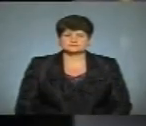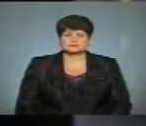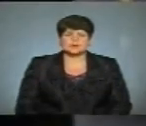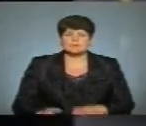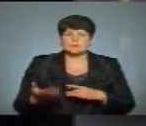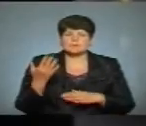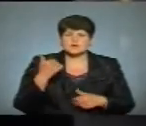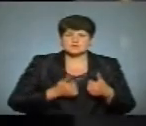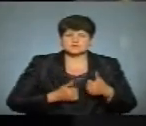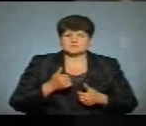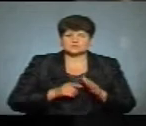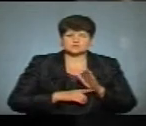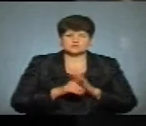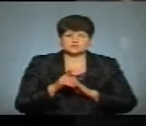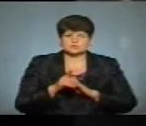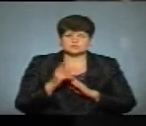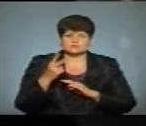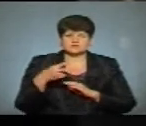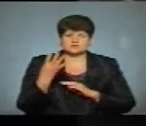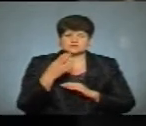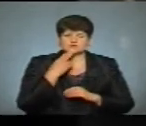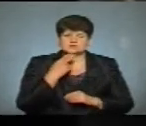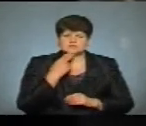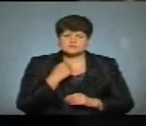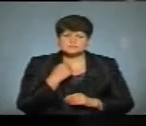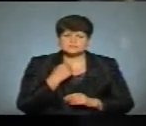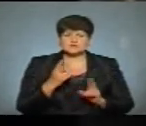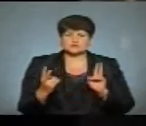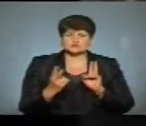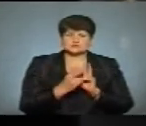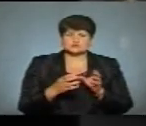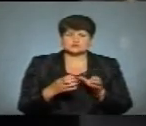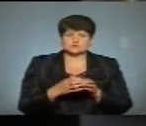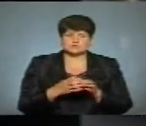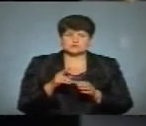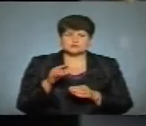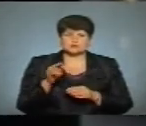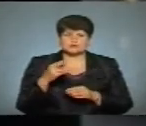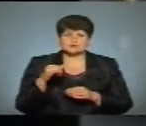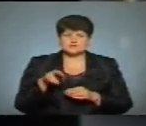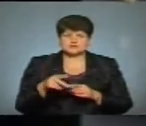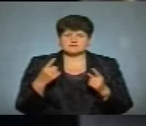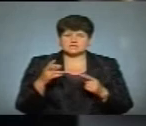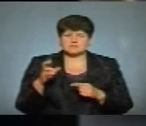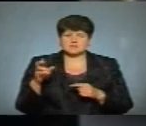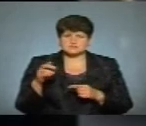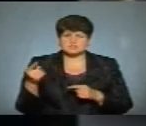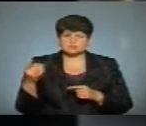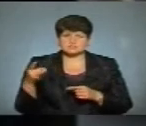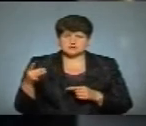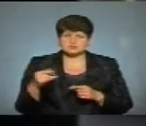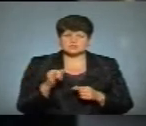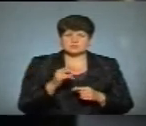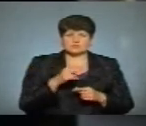Попередні матчі розпочнуться вже 24 червня. Зустрінеться команда Поділля Велика Березовиця, Тернопільський район, та